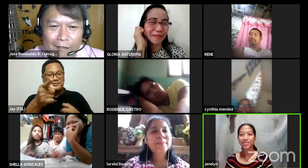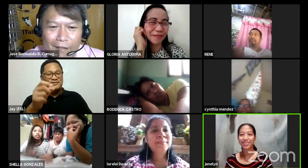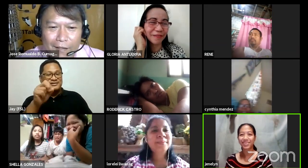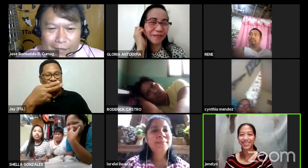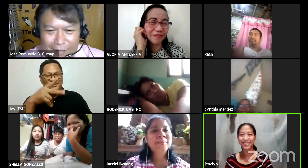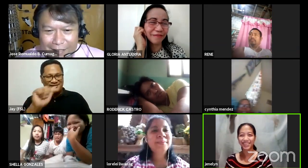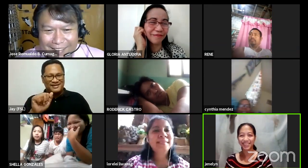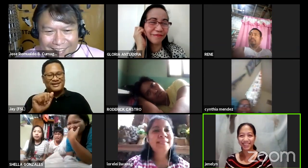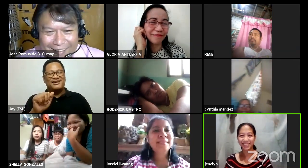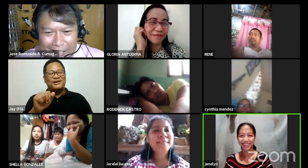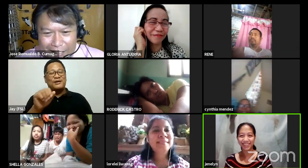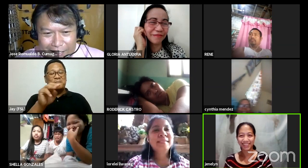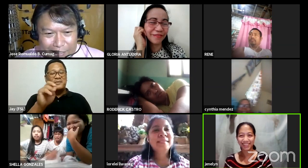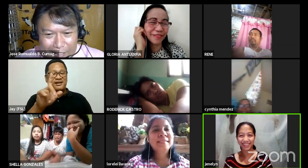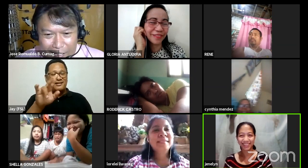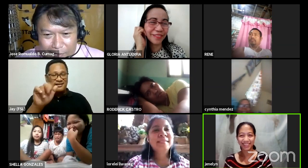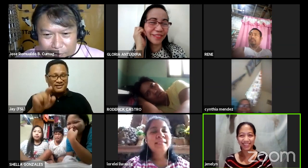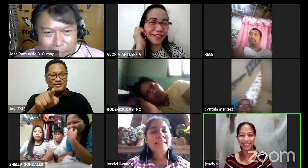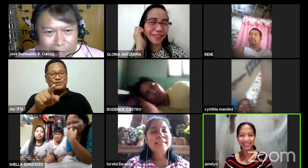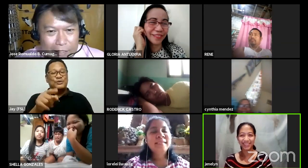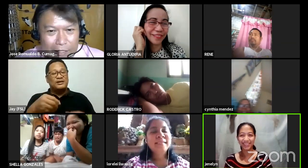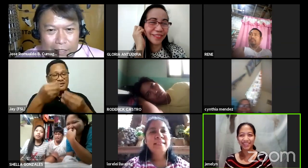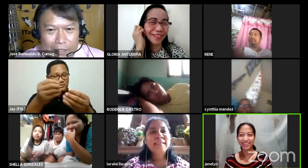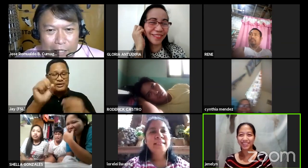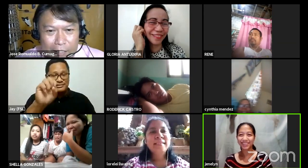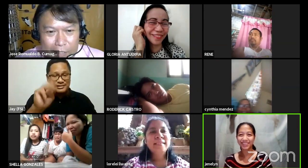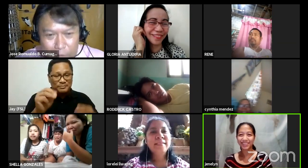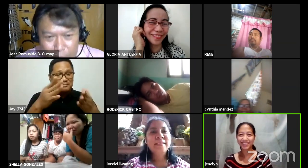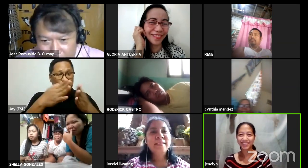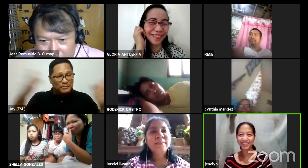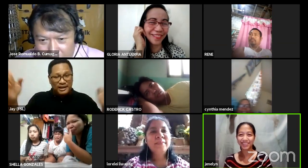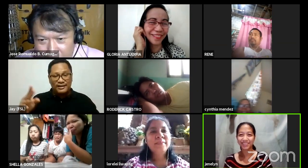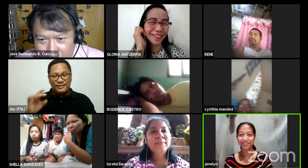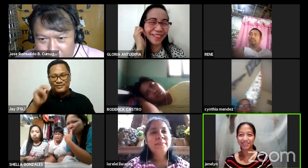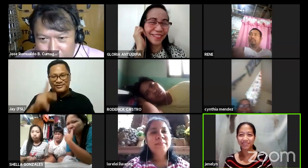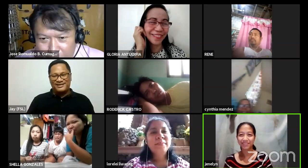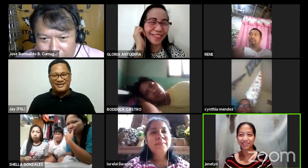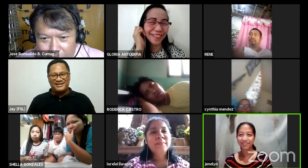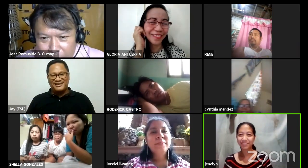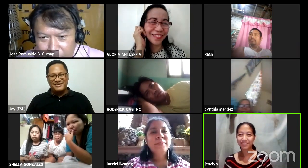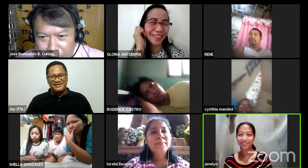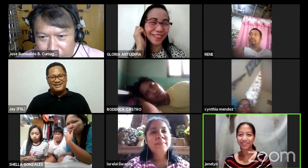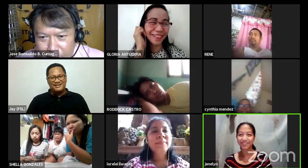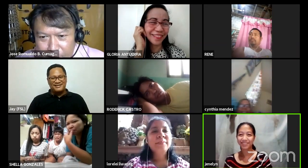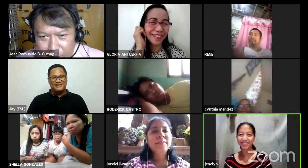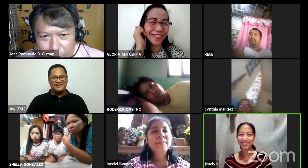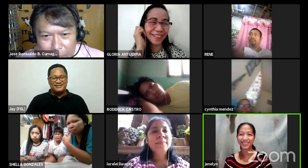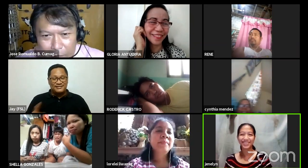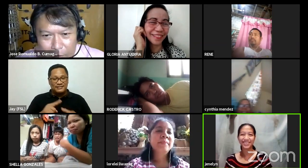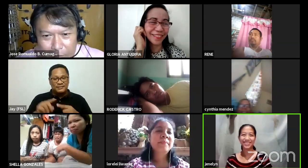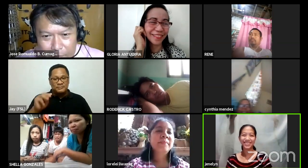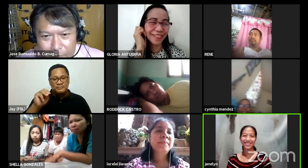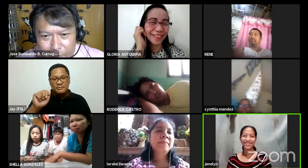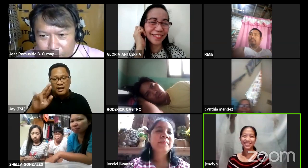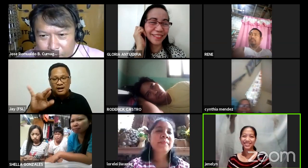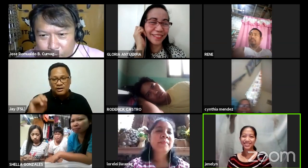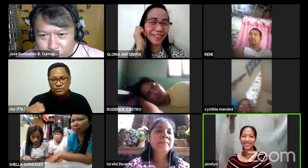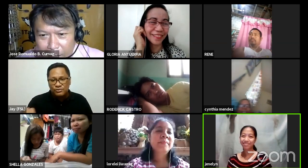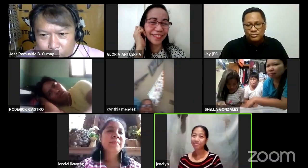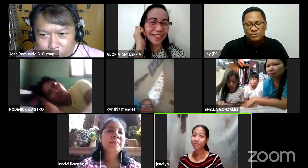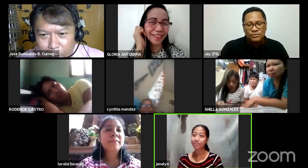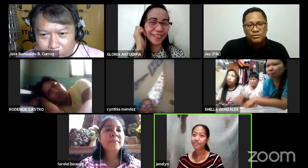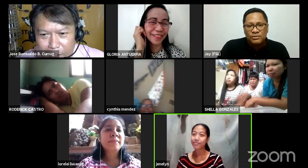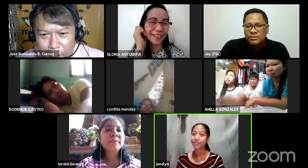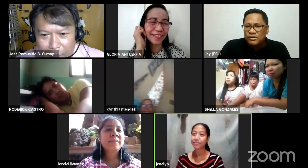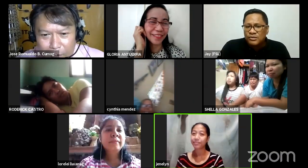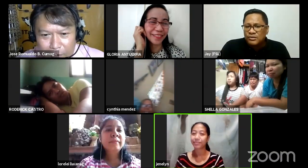Para. Oo. Sige. Andito si Mario. Mario,